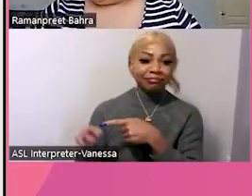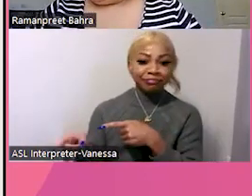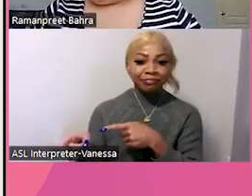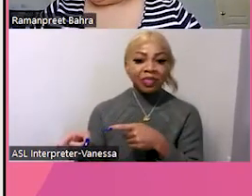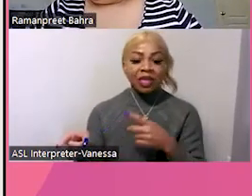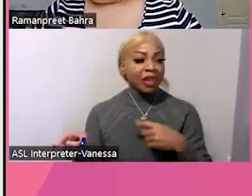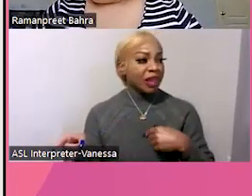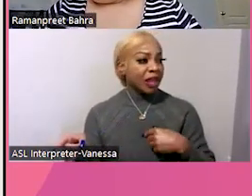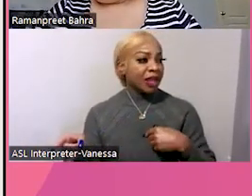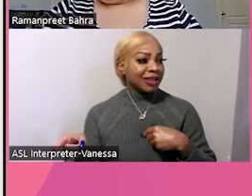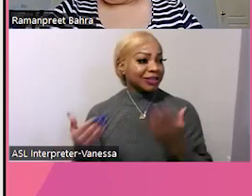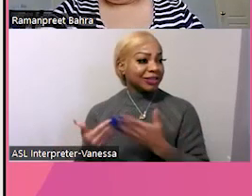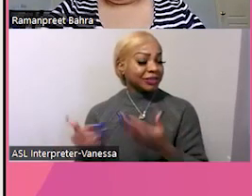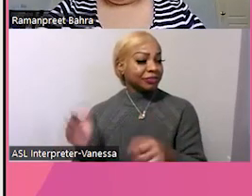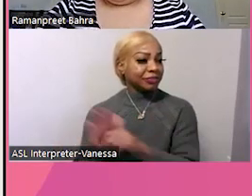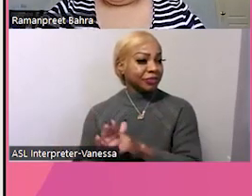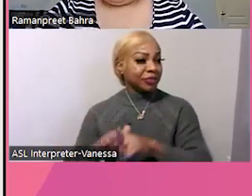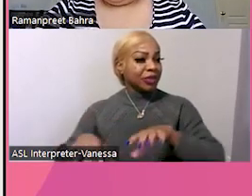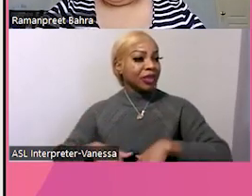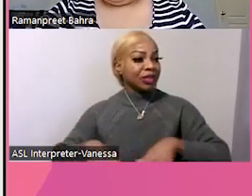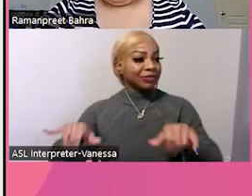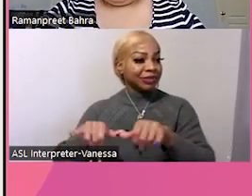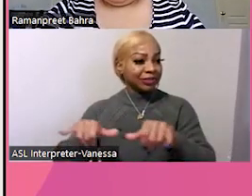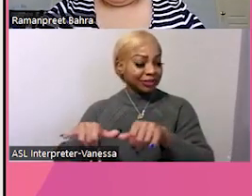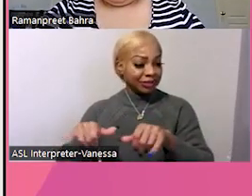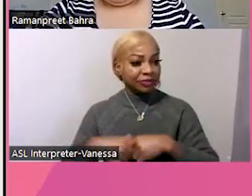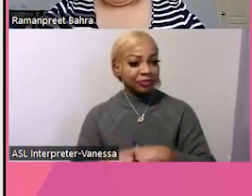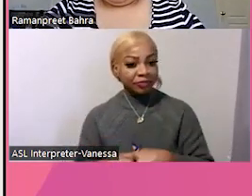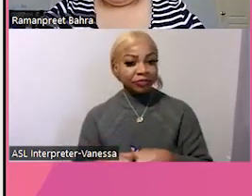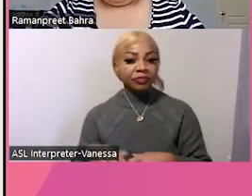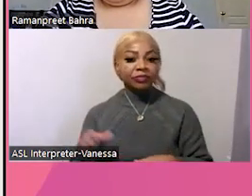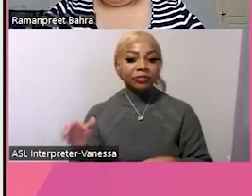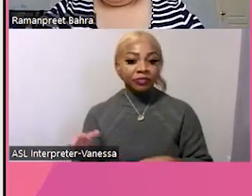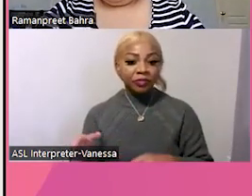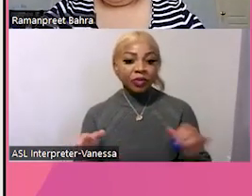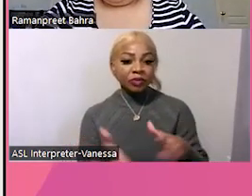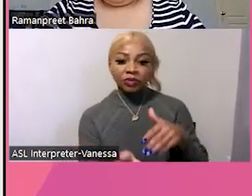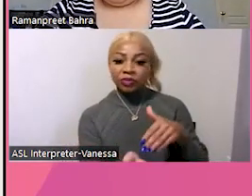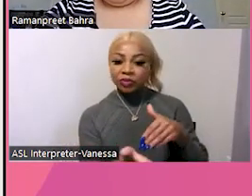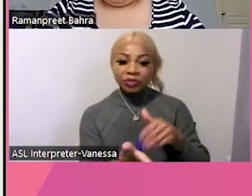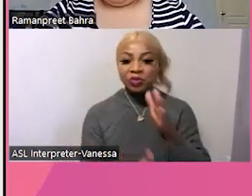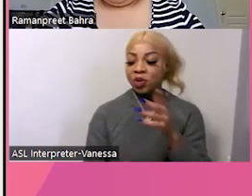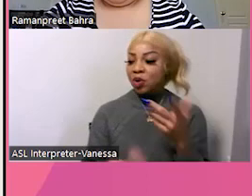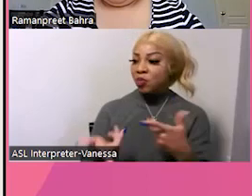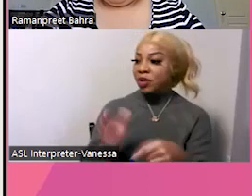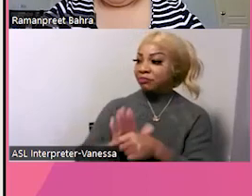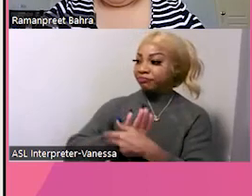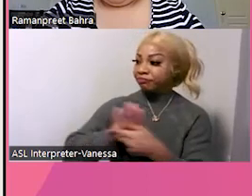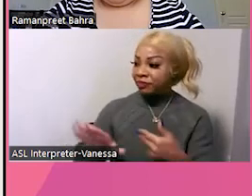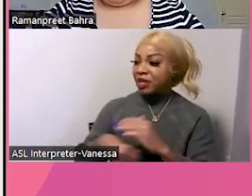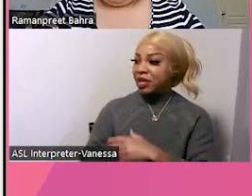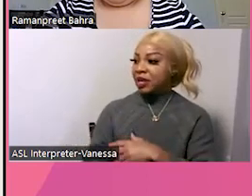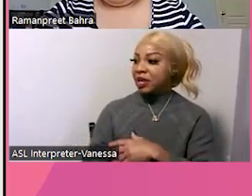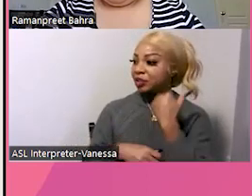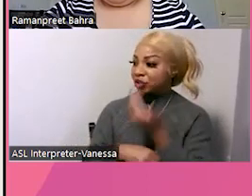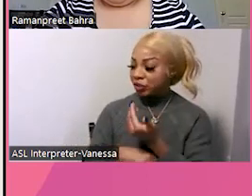Donc, son corps est hyper visible et sa simple existence offre au